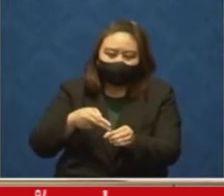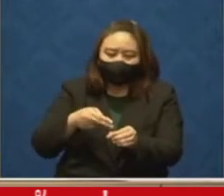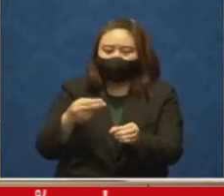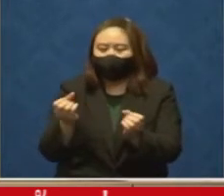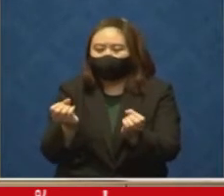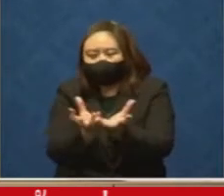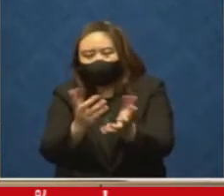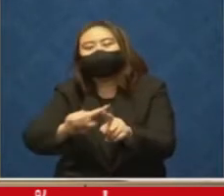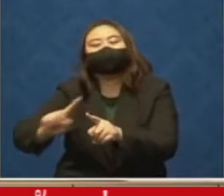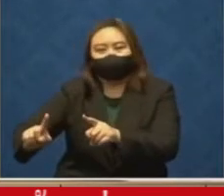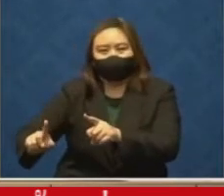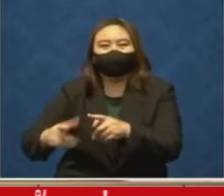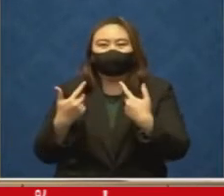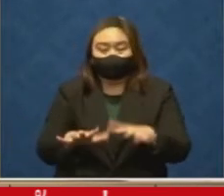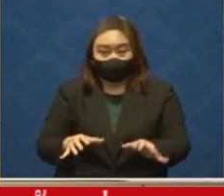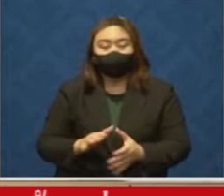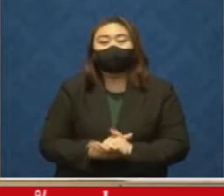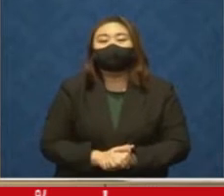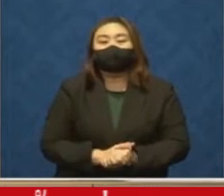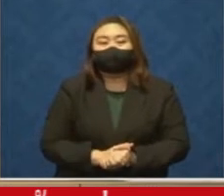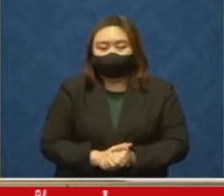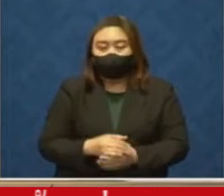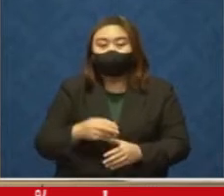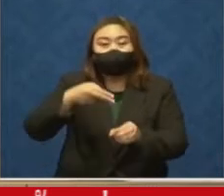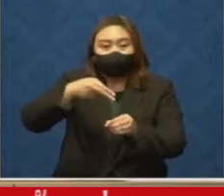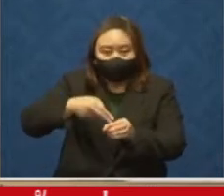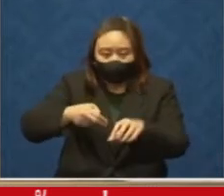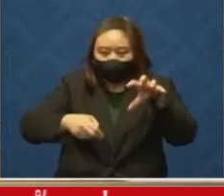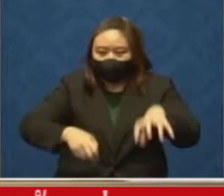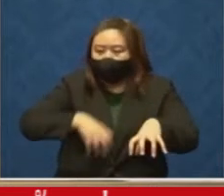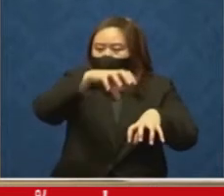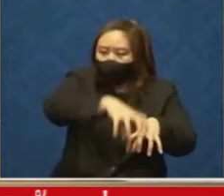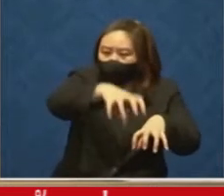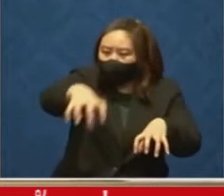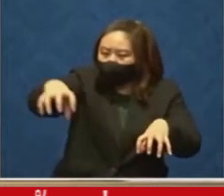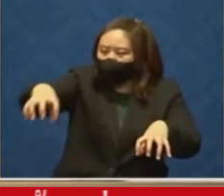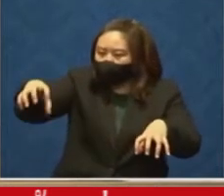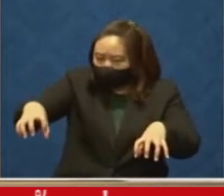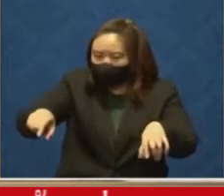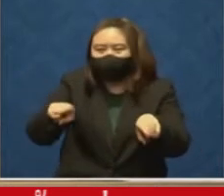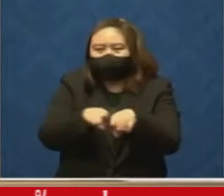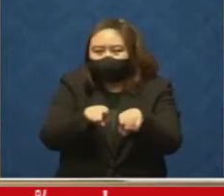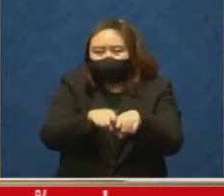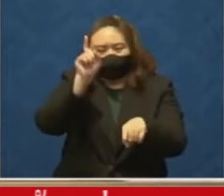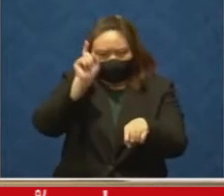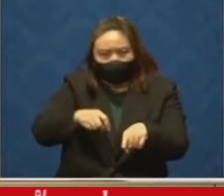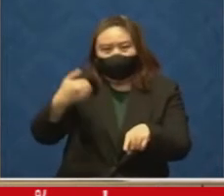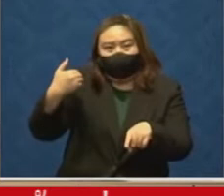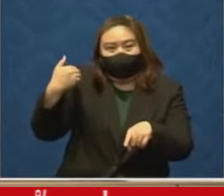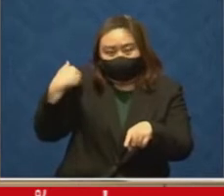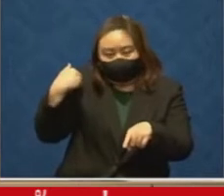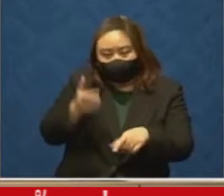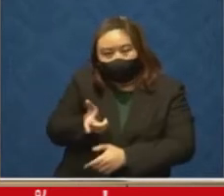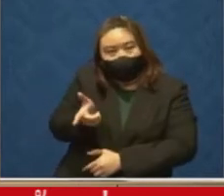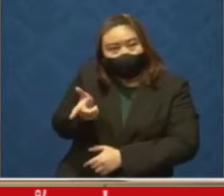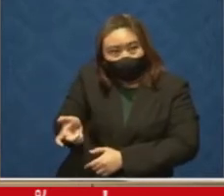น้มนแล้วไม่อดีและอย่าชี้แจงแทนผมนะครับว่าทุกปั้มทุกลงกลันจะต้องมีหัวจ่ายซึ่หัจ